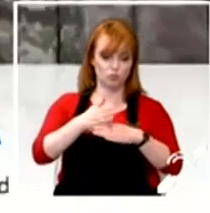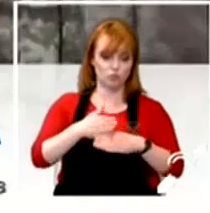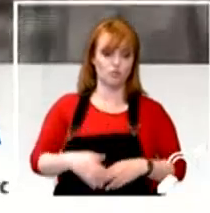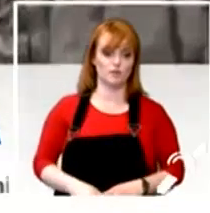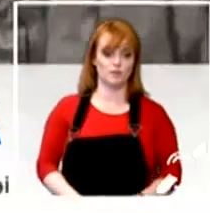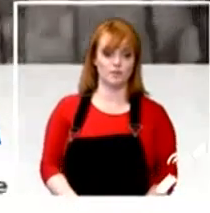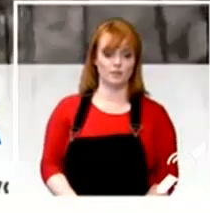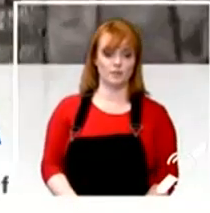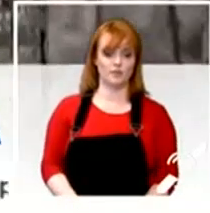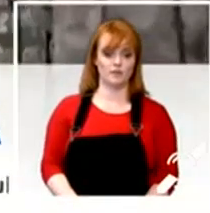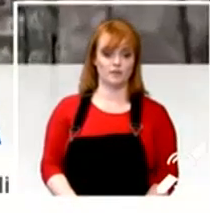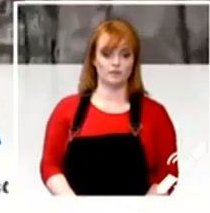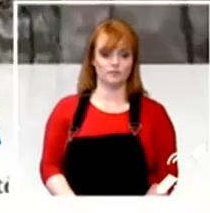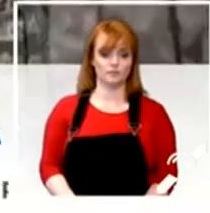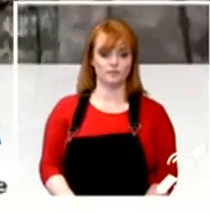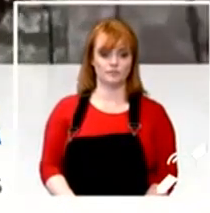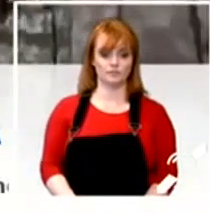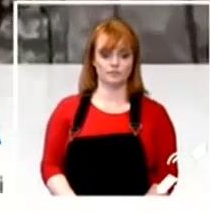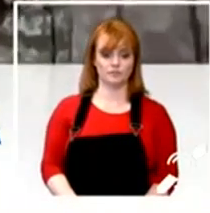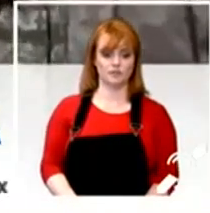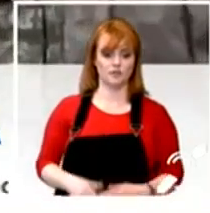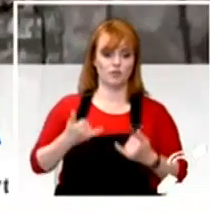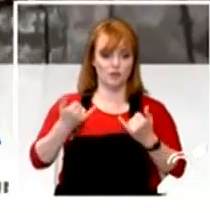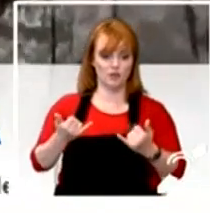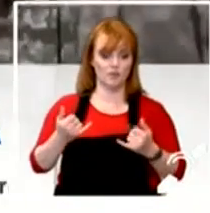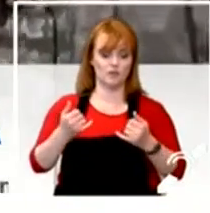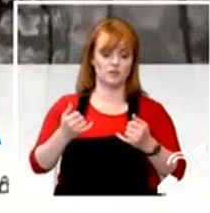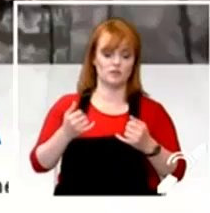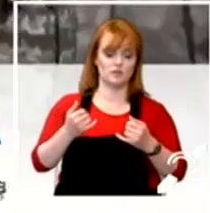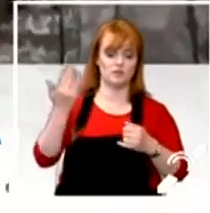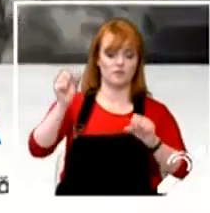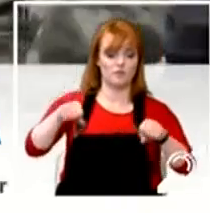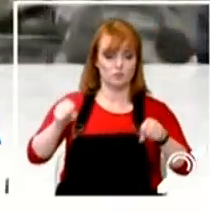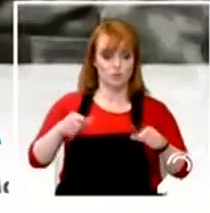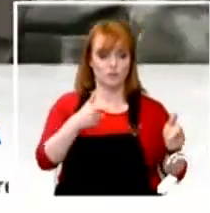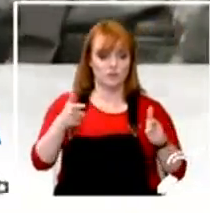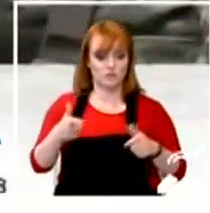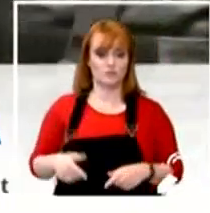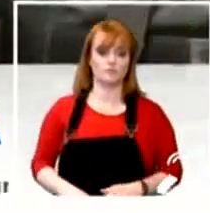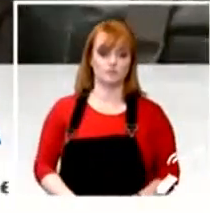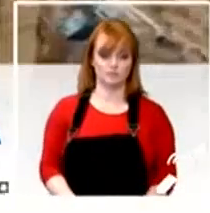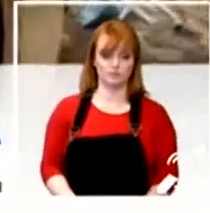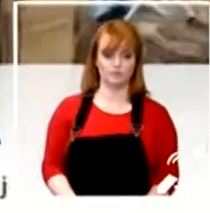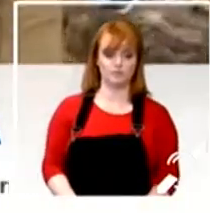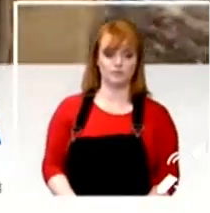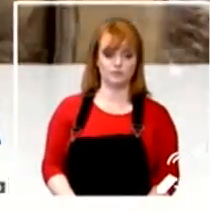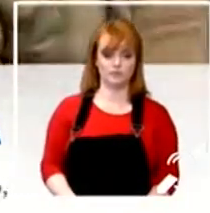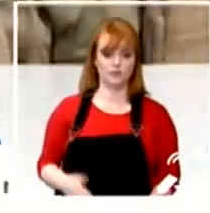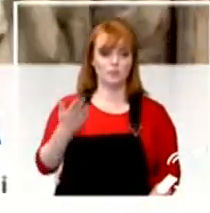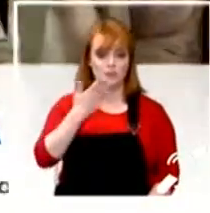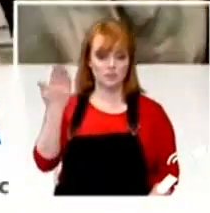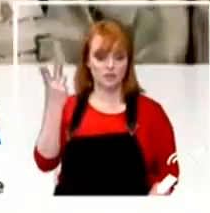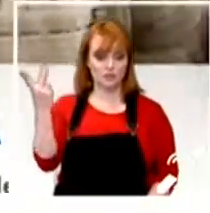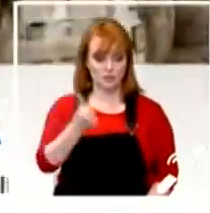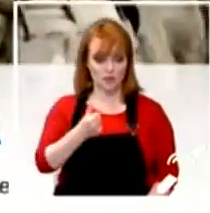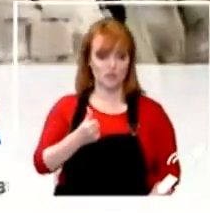даємо можливість підготуватися нашим резервам і ми готуємося самі до подальших дій. În ultimele două luni,